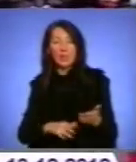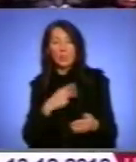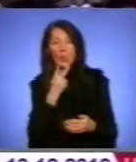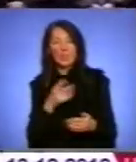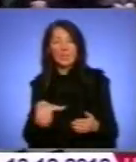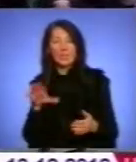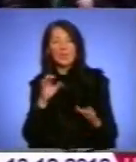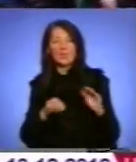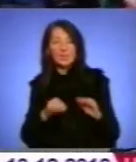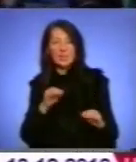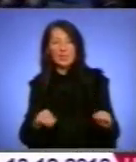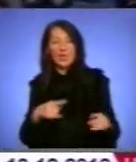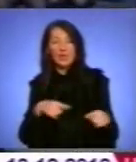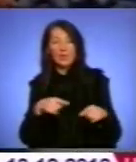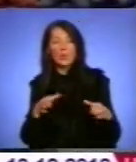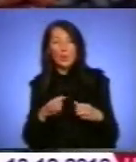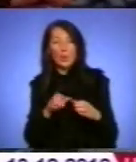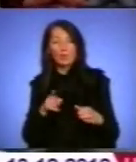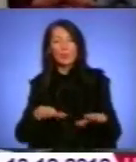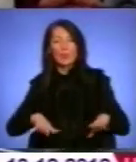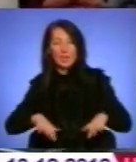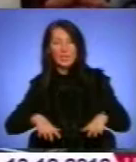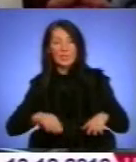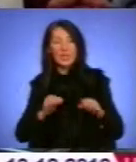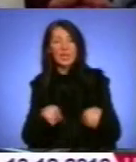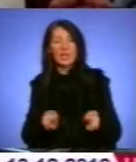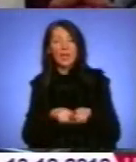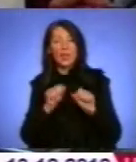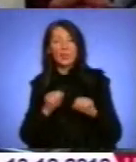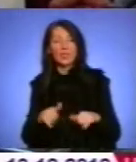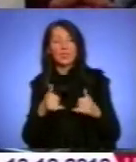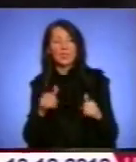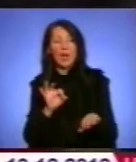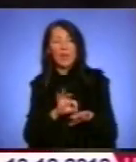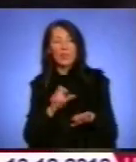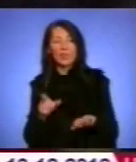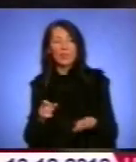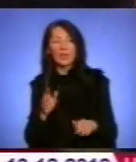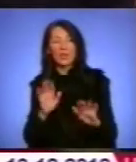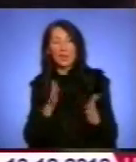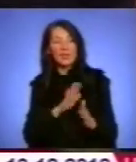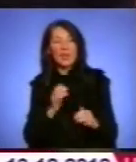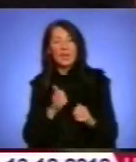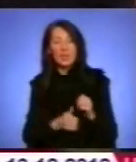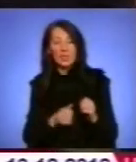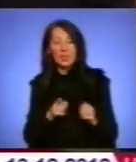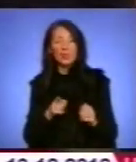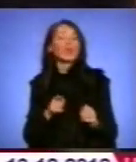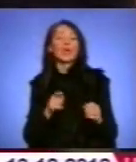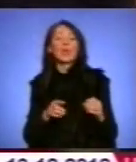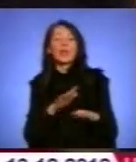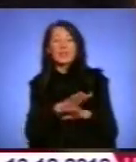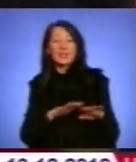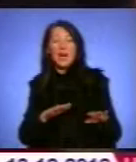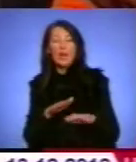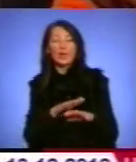весь склад футбольної команди, в тому числі і тренерський, така можливість для вболівальників трапляється нечасто. Проте зал Народного дому